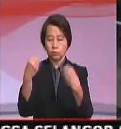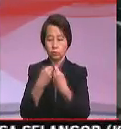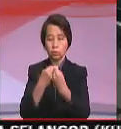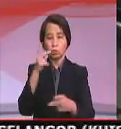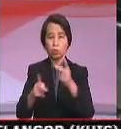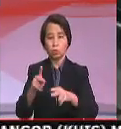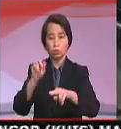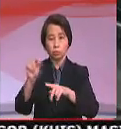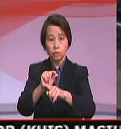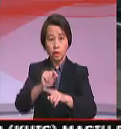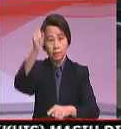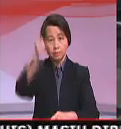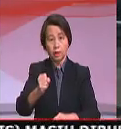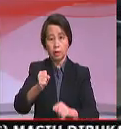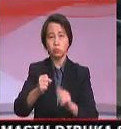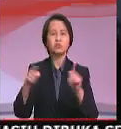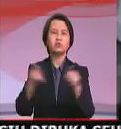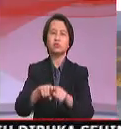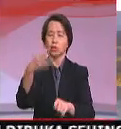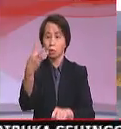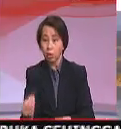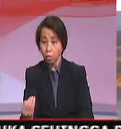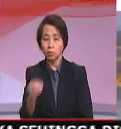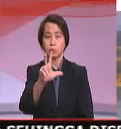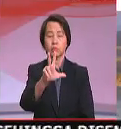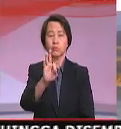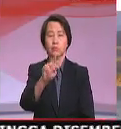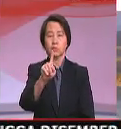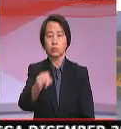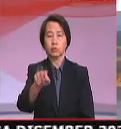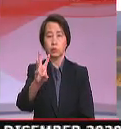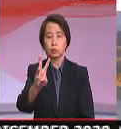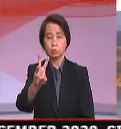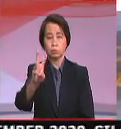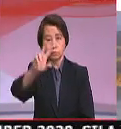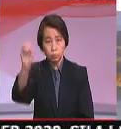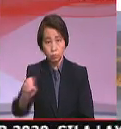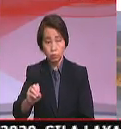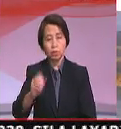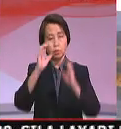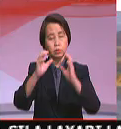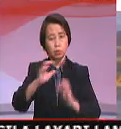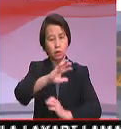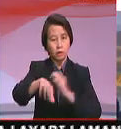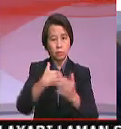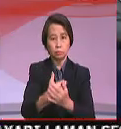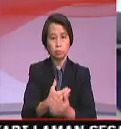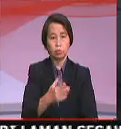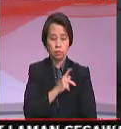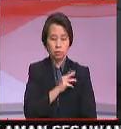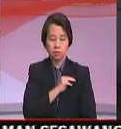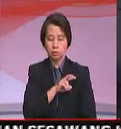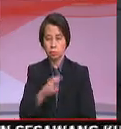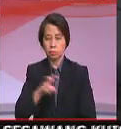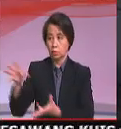pengguna perkhidmatan bas yang mencatat penurunan 91.63% secara keseluruhannya Kementerian pengangkutan